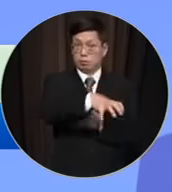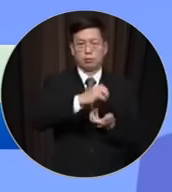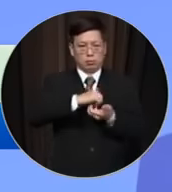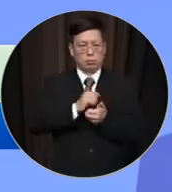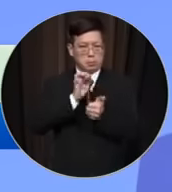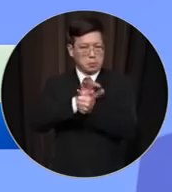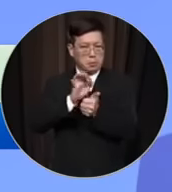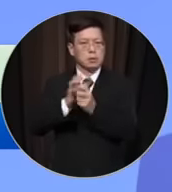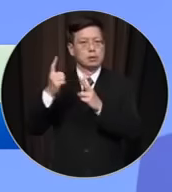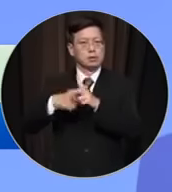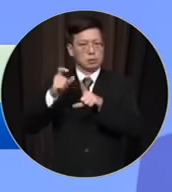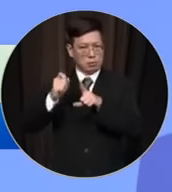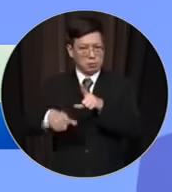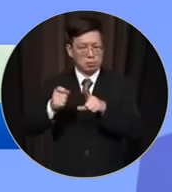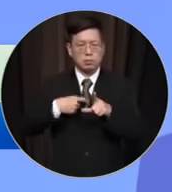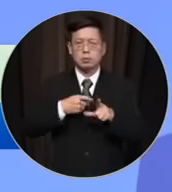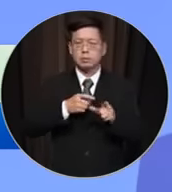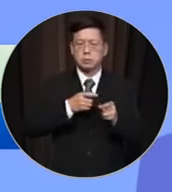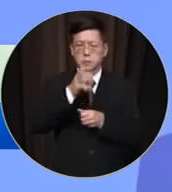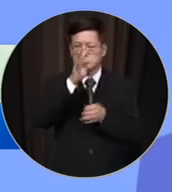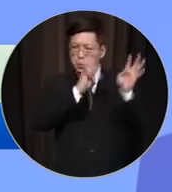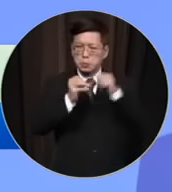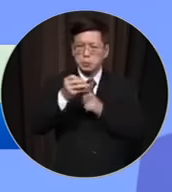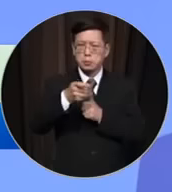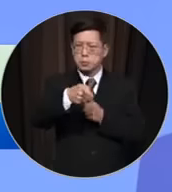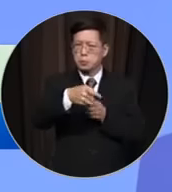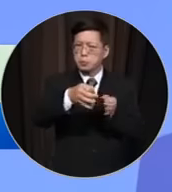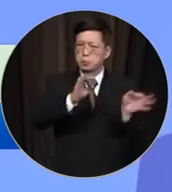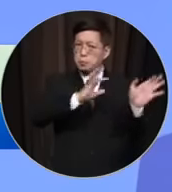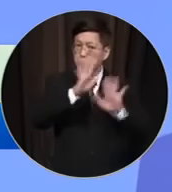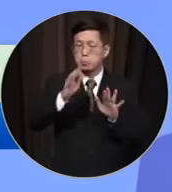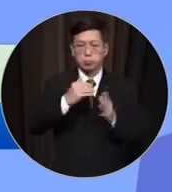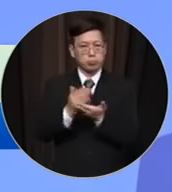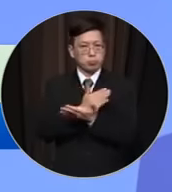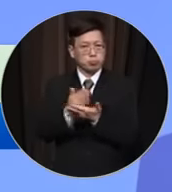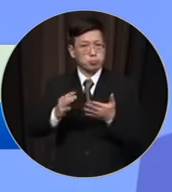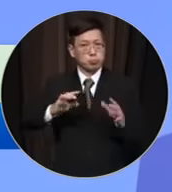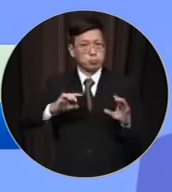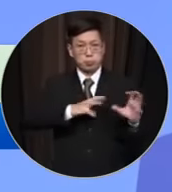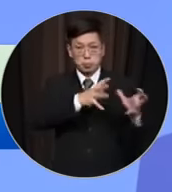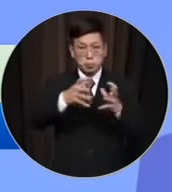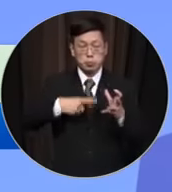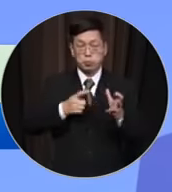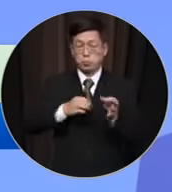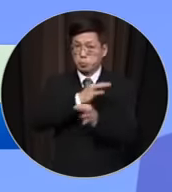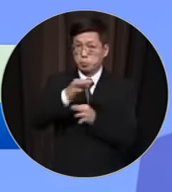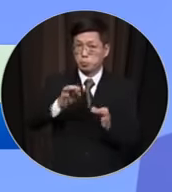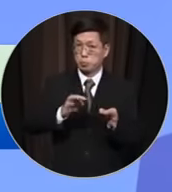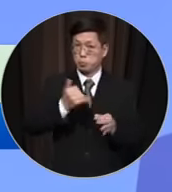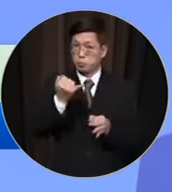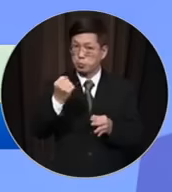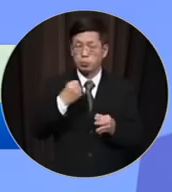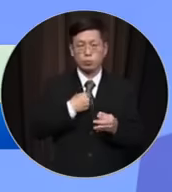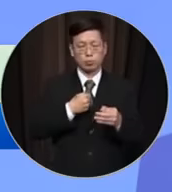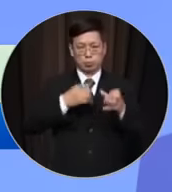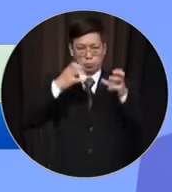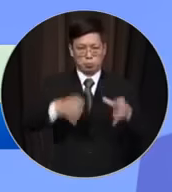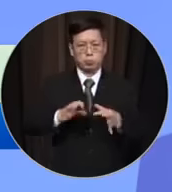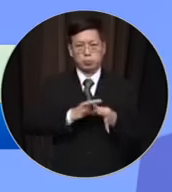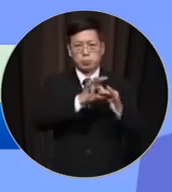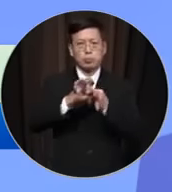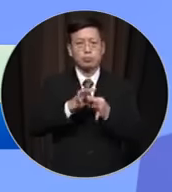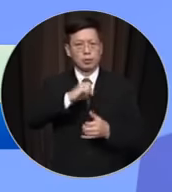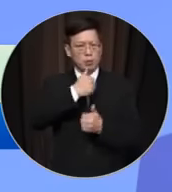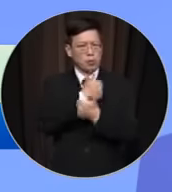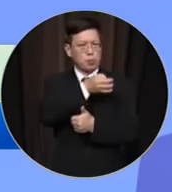中小企业收集商情，评估国际市场，建立国际通路。我们台湾有最好的经验，